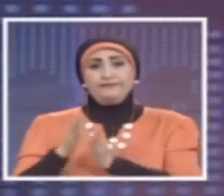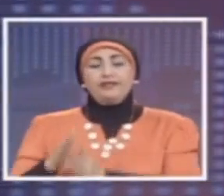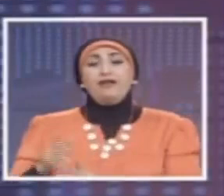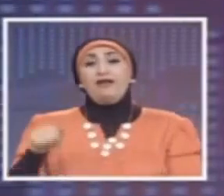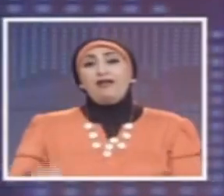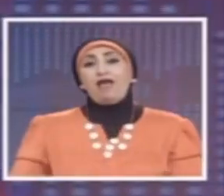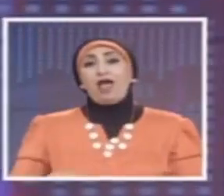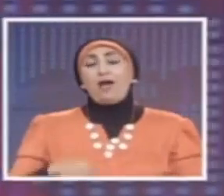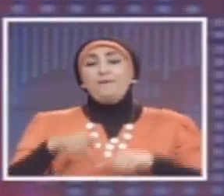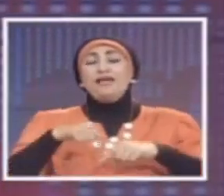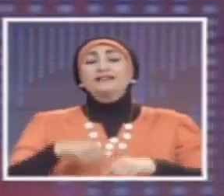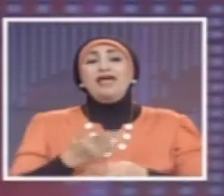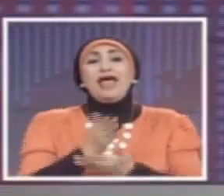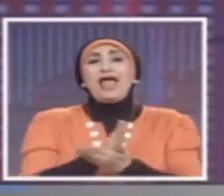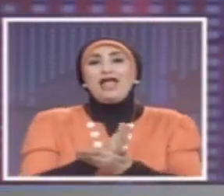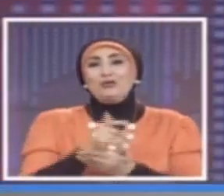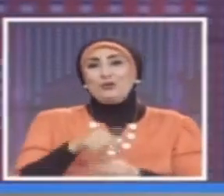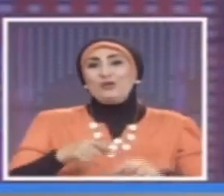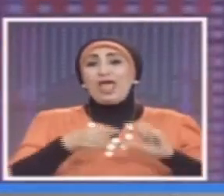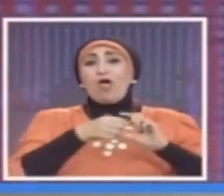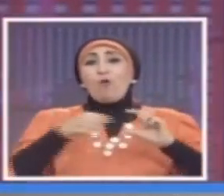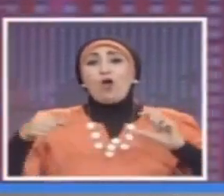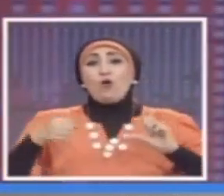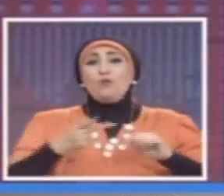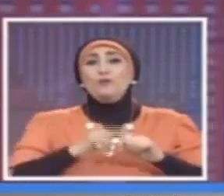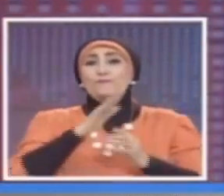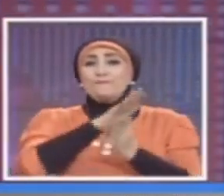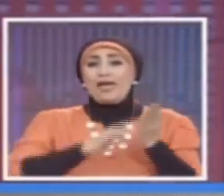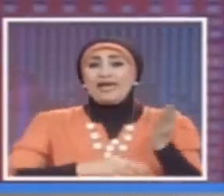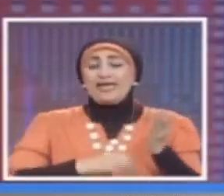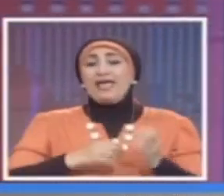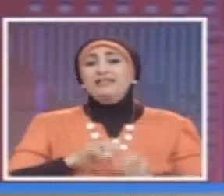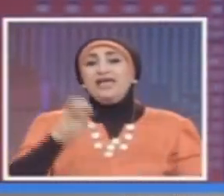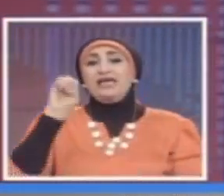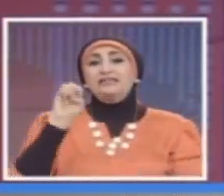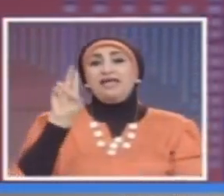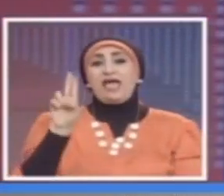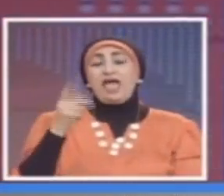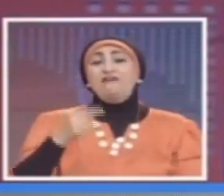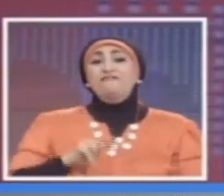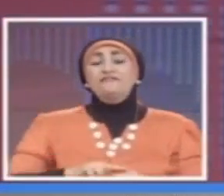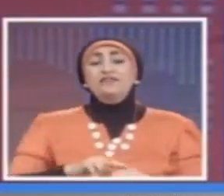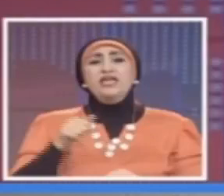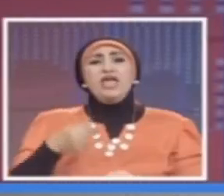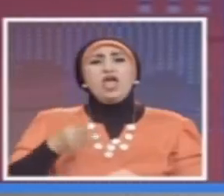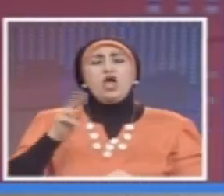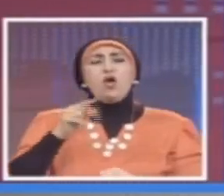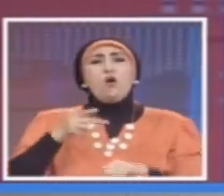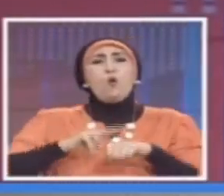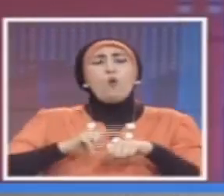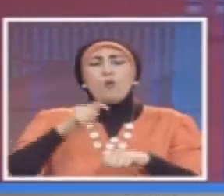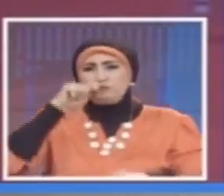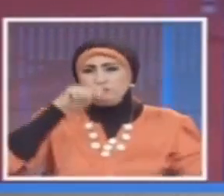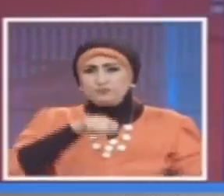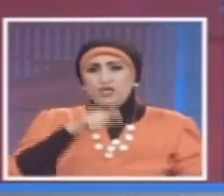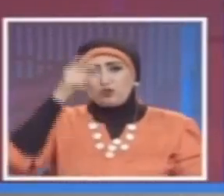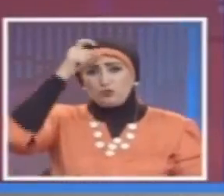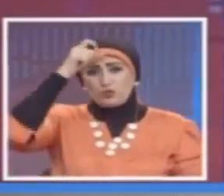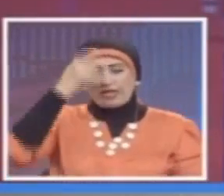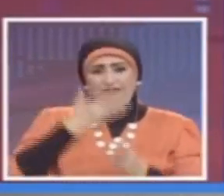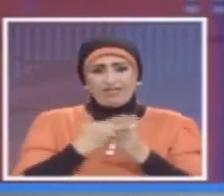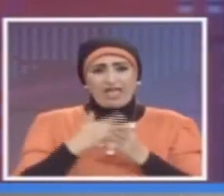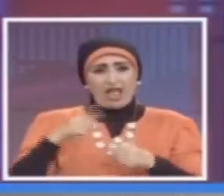رحبت اليونان وقبرص ببيان قمة الاتحاد الأوروبي في بروكسل الذي هدد تركيا بعقوبات في